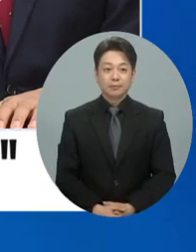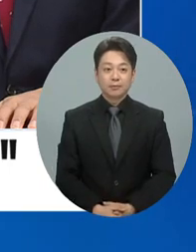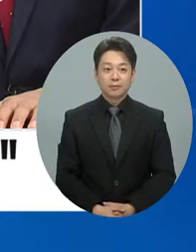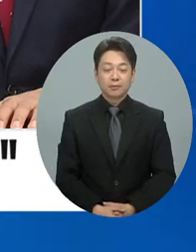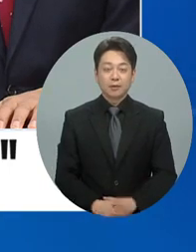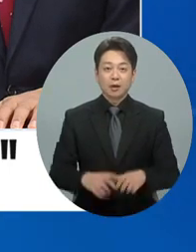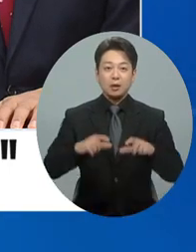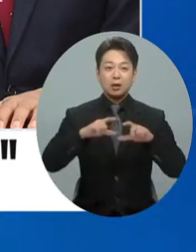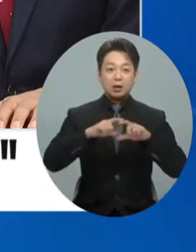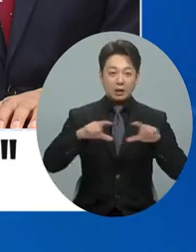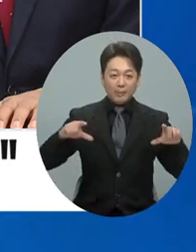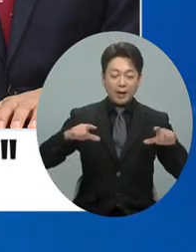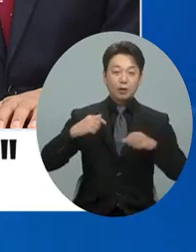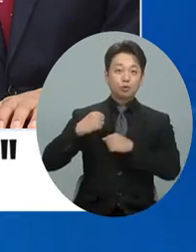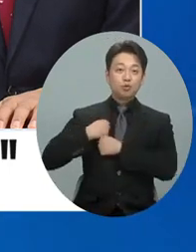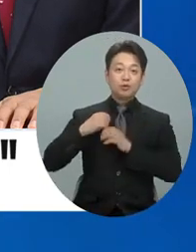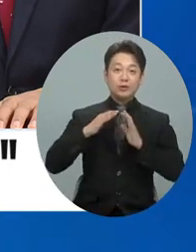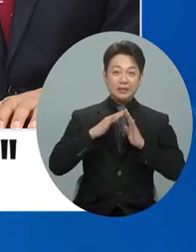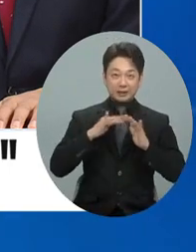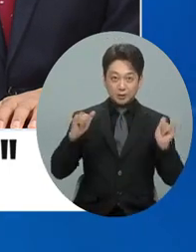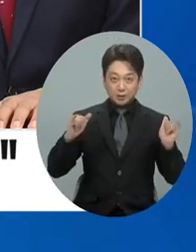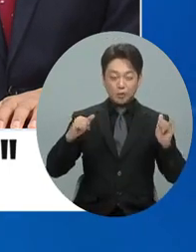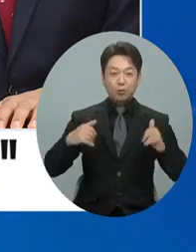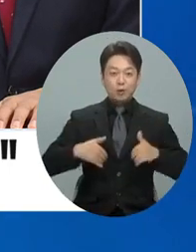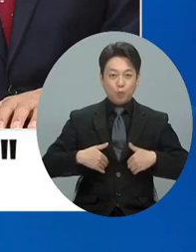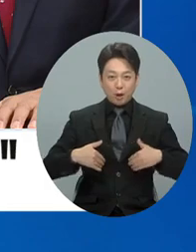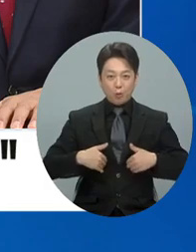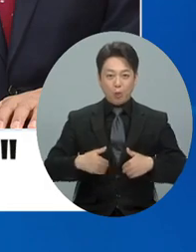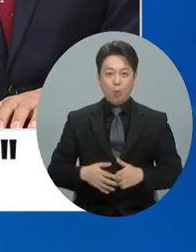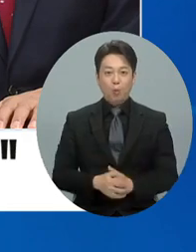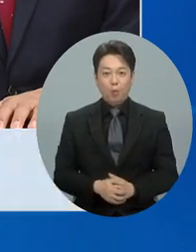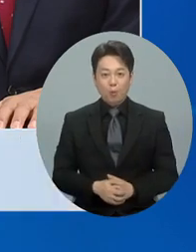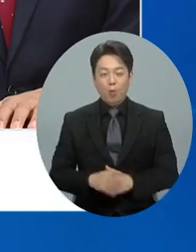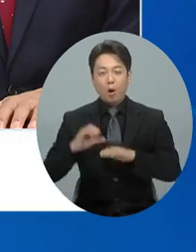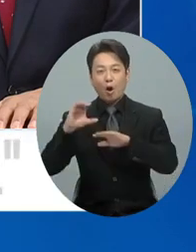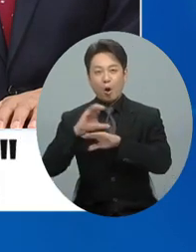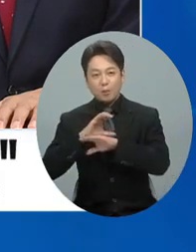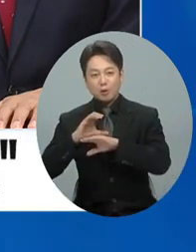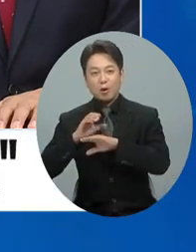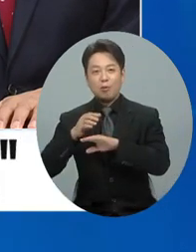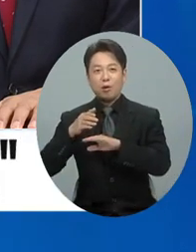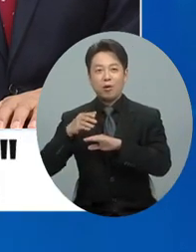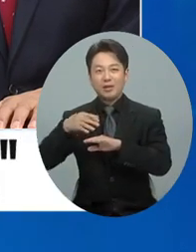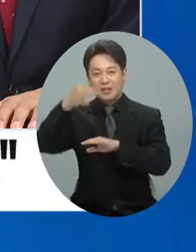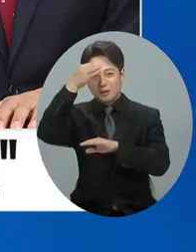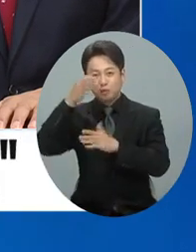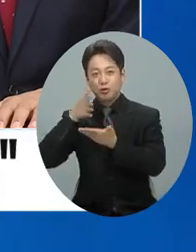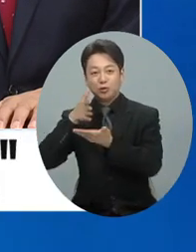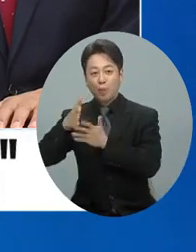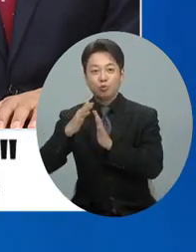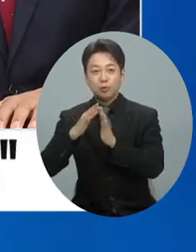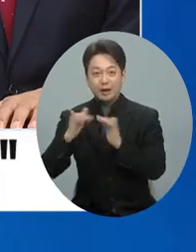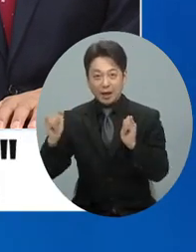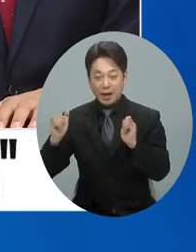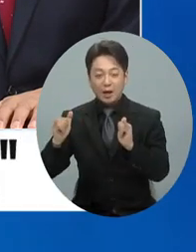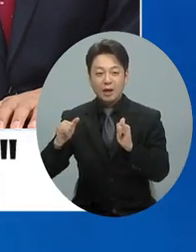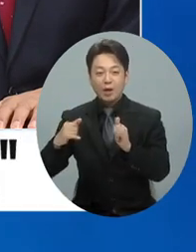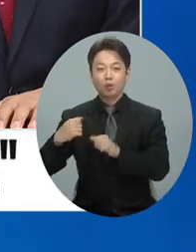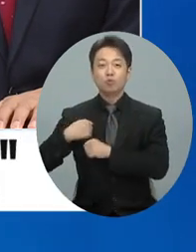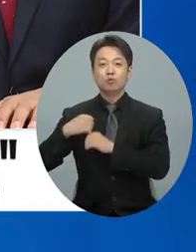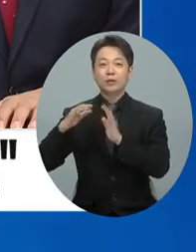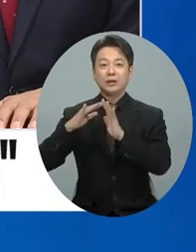우리가 과학화된 군으로만 전쟁할 수가 없거든요. 뒤에서 그러한 무기들이 예. 우리가 저 역할을